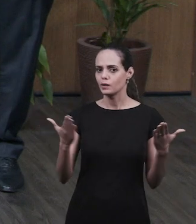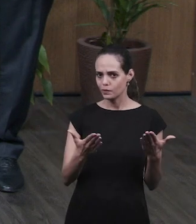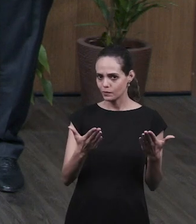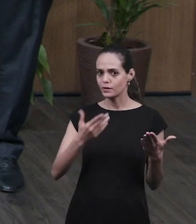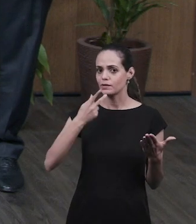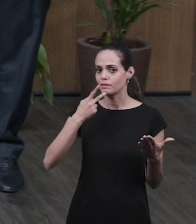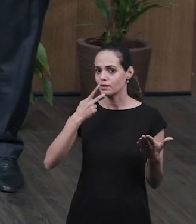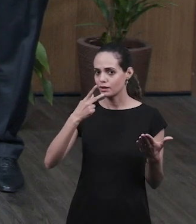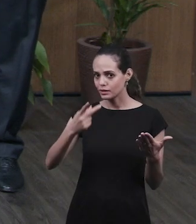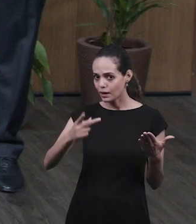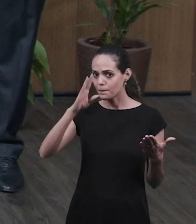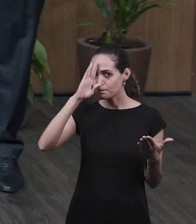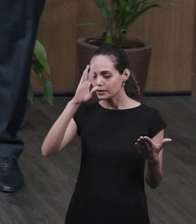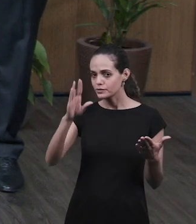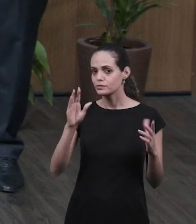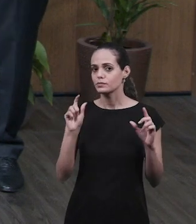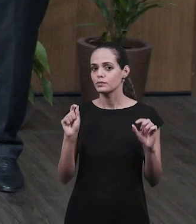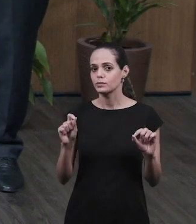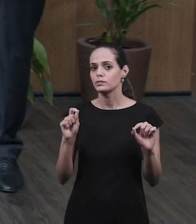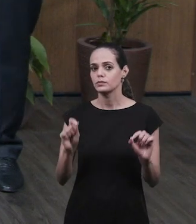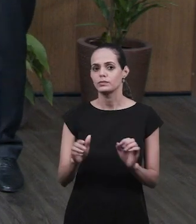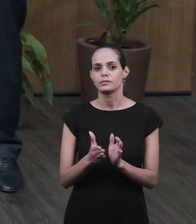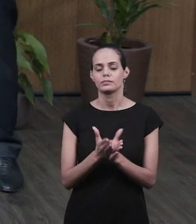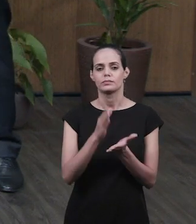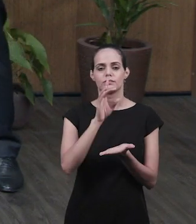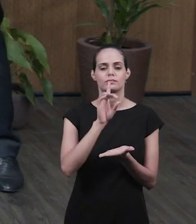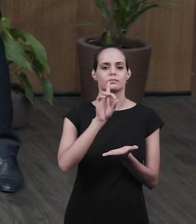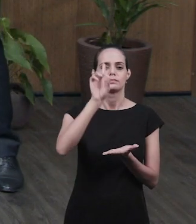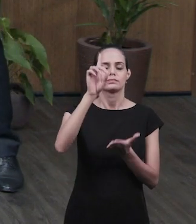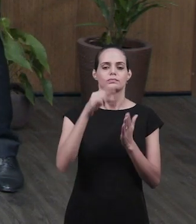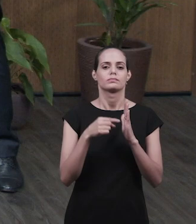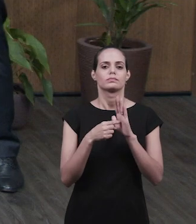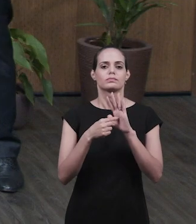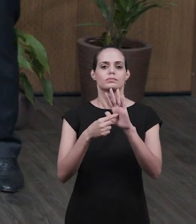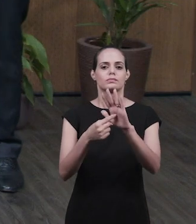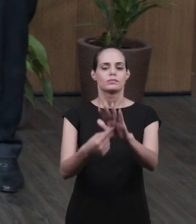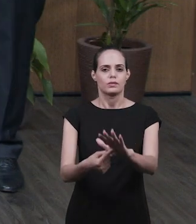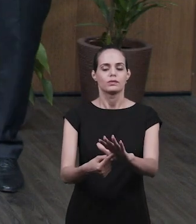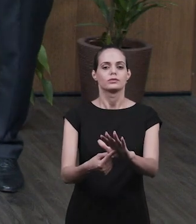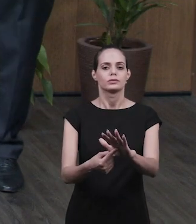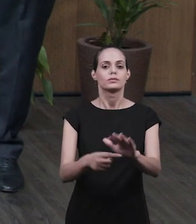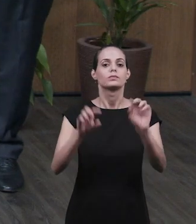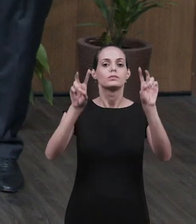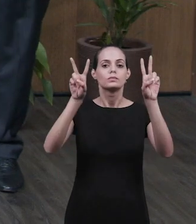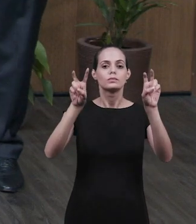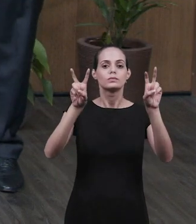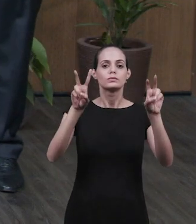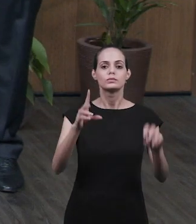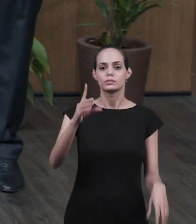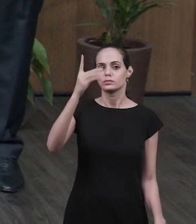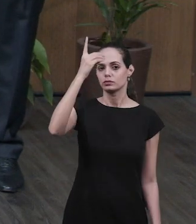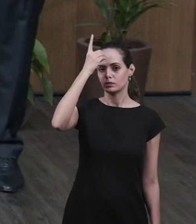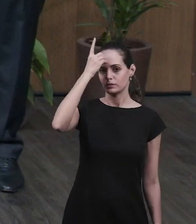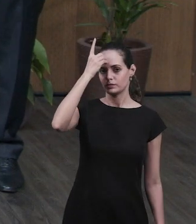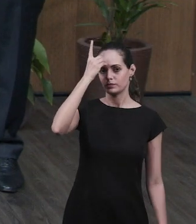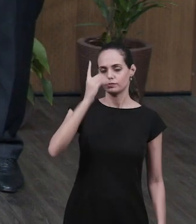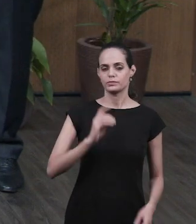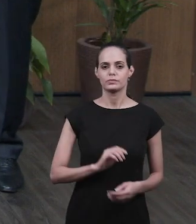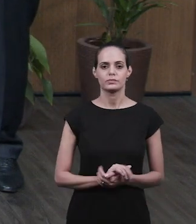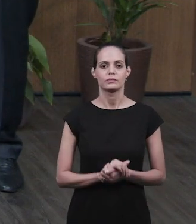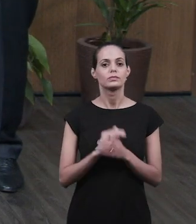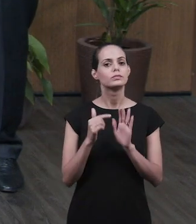est important de mettre en évidence à partir de maintenant qu'est-ce que la Bible enseigne ou qu'est-ce que la Bible enseigne à